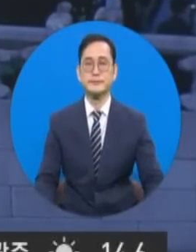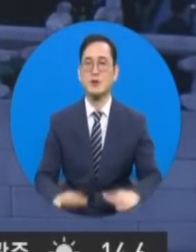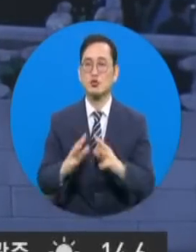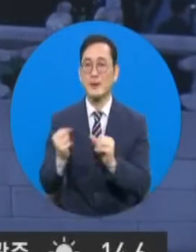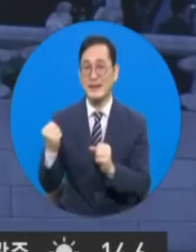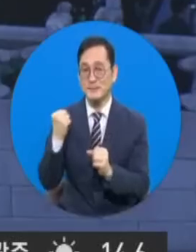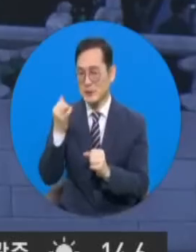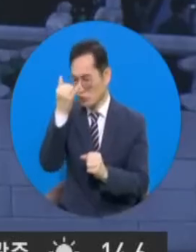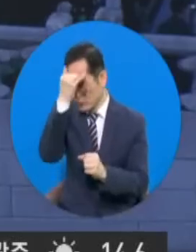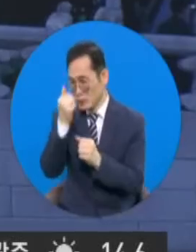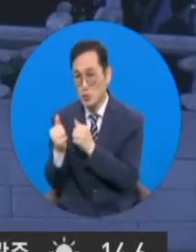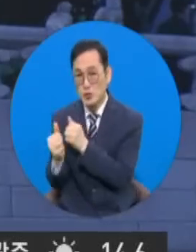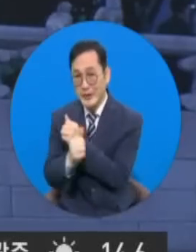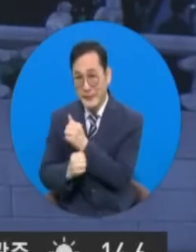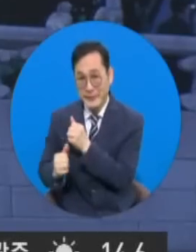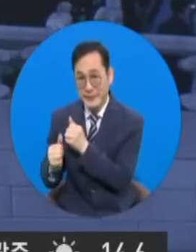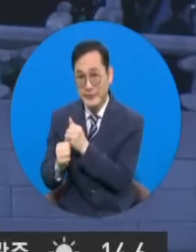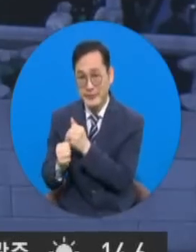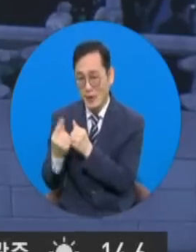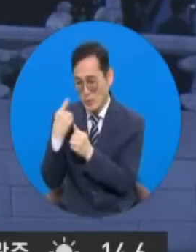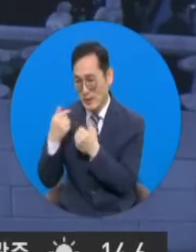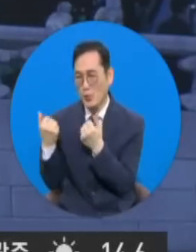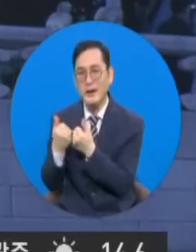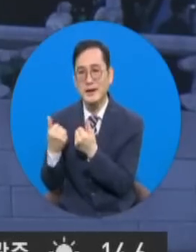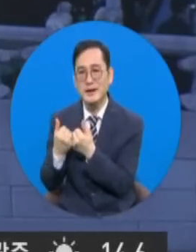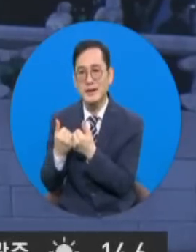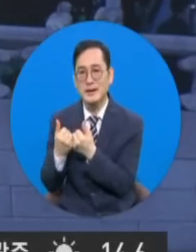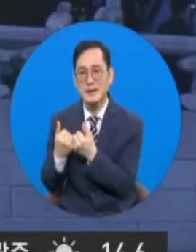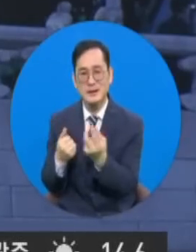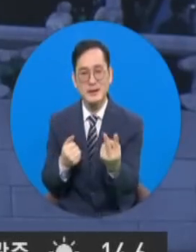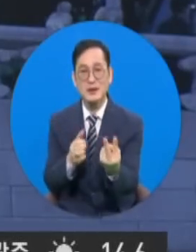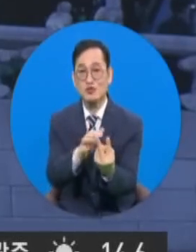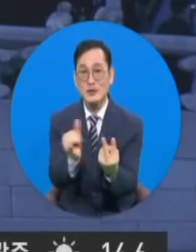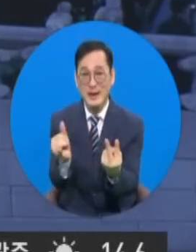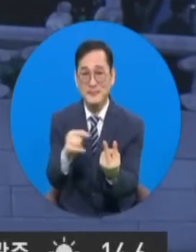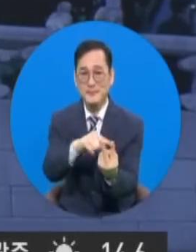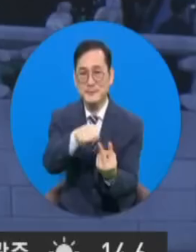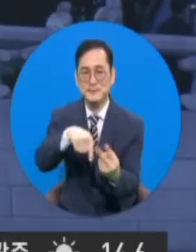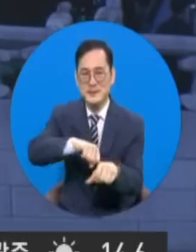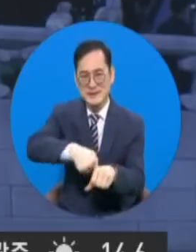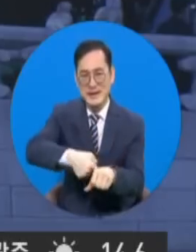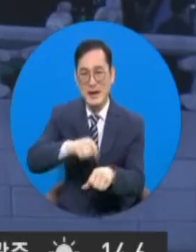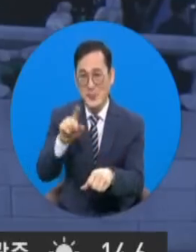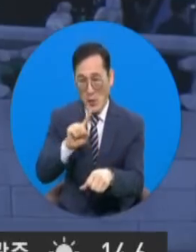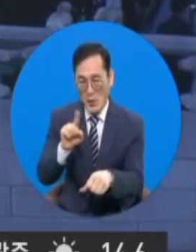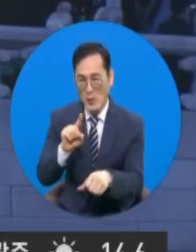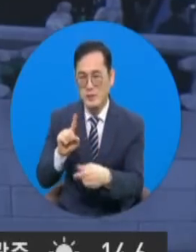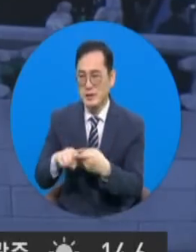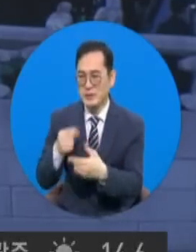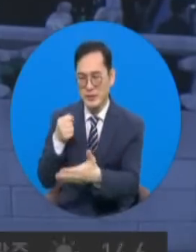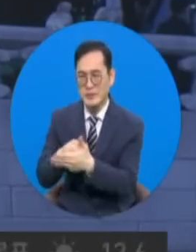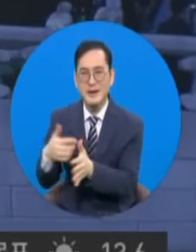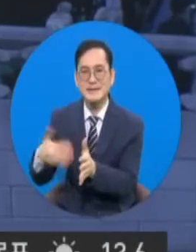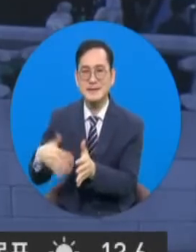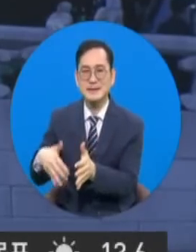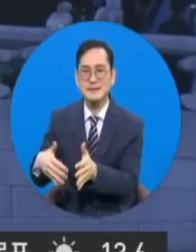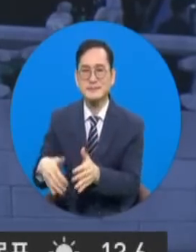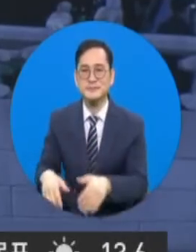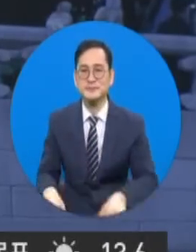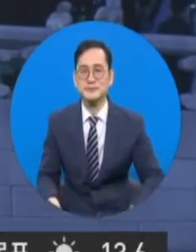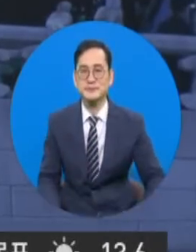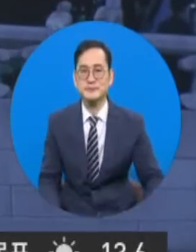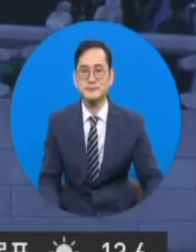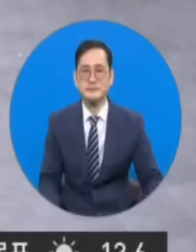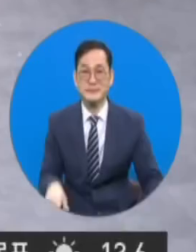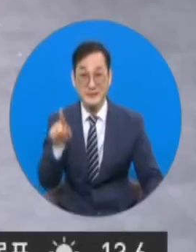국민의 힘에 윤리위가 어제 개최됐는데 징계는 결정하지 않았습니다 수요일에 결정하겠다라고 밀었습니다